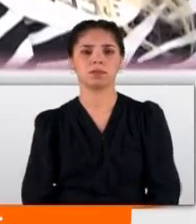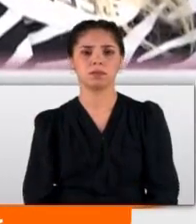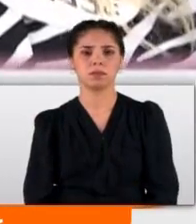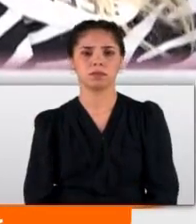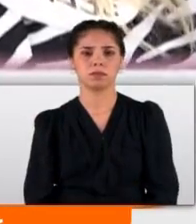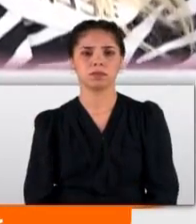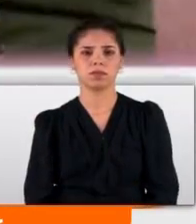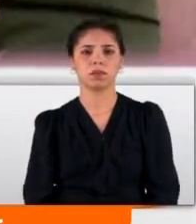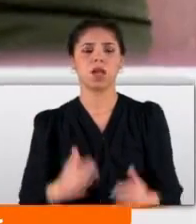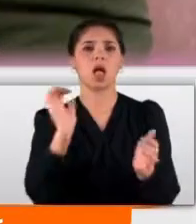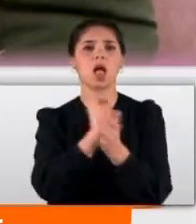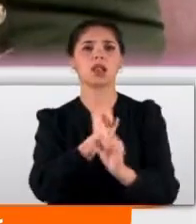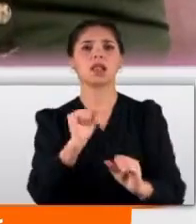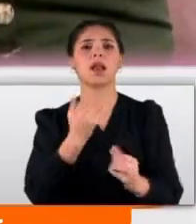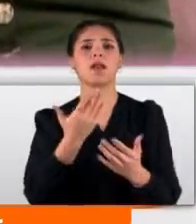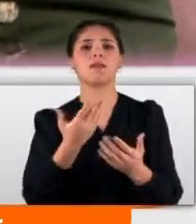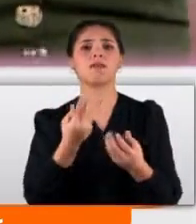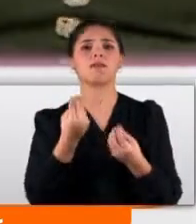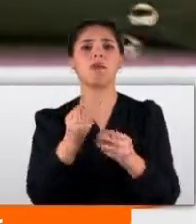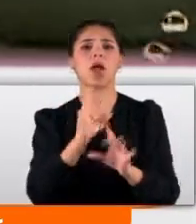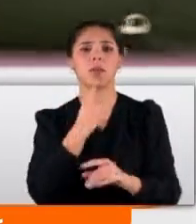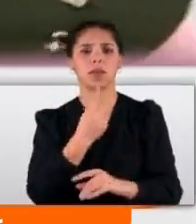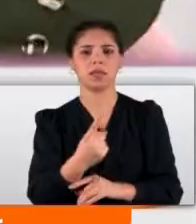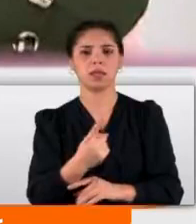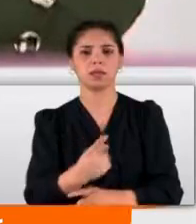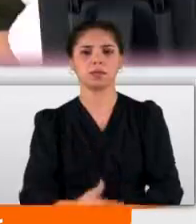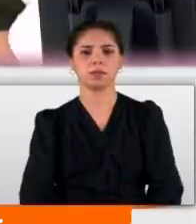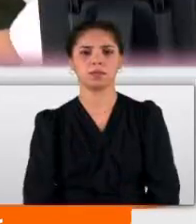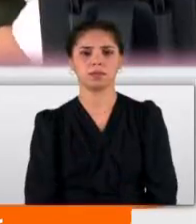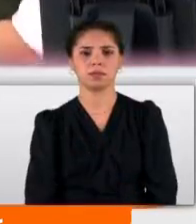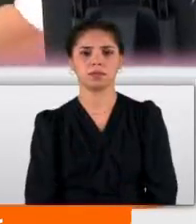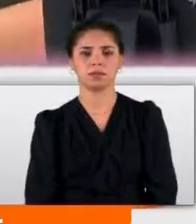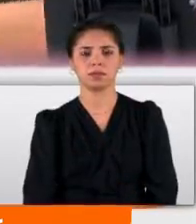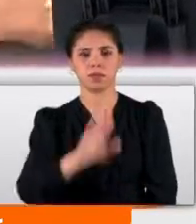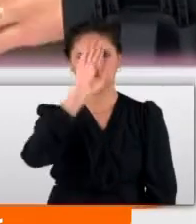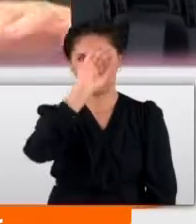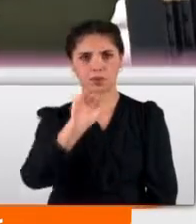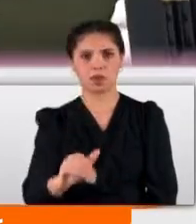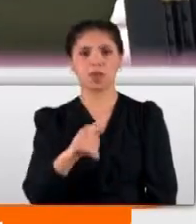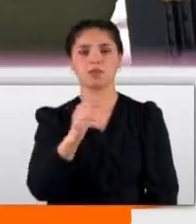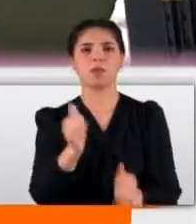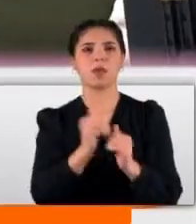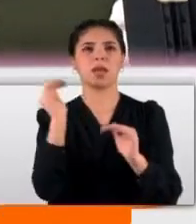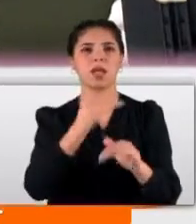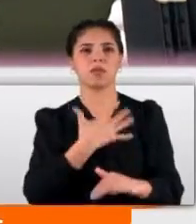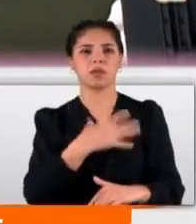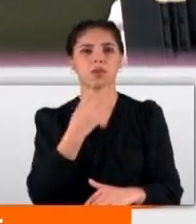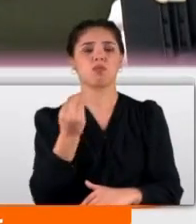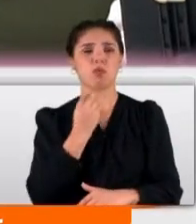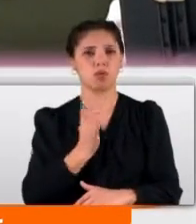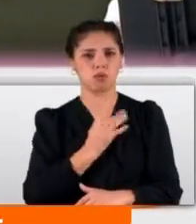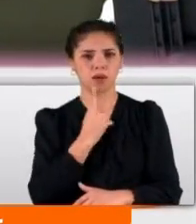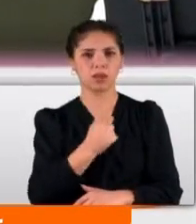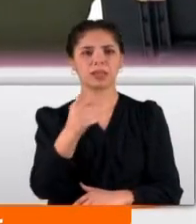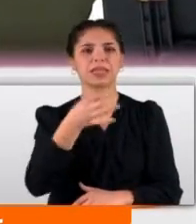Dedim yuvanı yıkma dedim. Bak. Hayır, aynen öyle anlatıyor. Hayır, hayır. Öyle şimdi, bir şey Esra yoktu. Hanım, İstanbul'a geldiği zaman dedi seninle gelmek istiyorum. Bu borcum var dedim. Senden